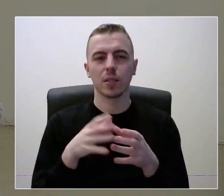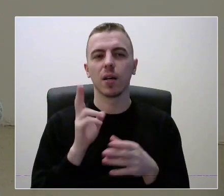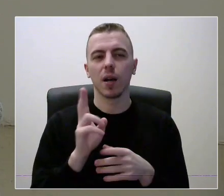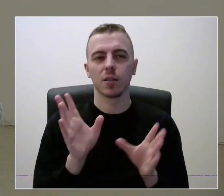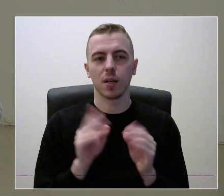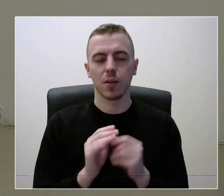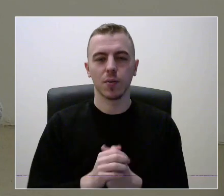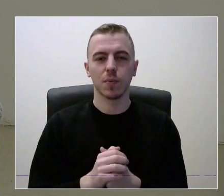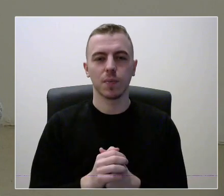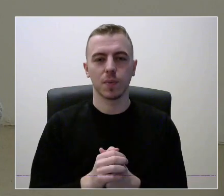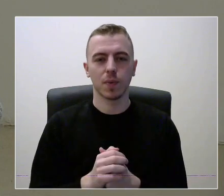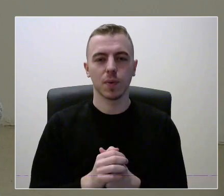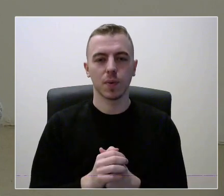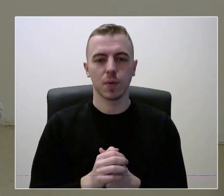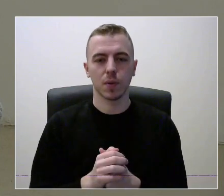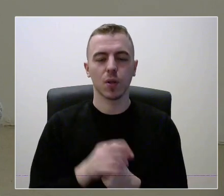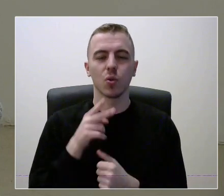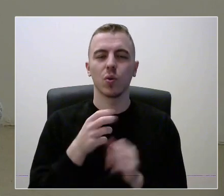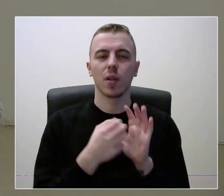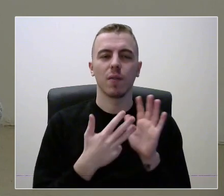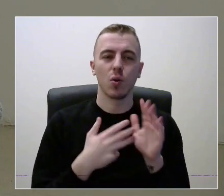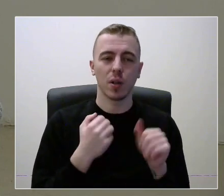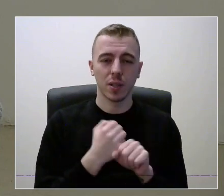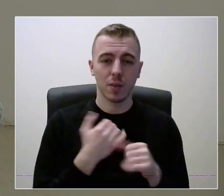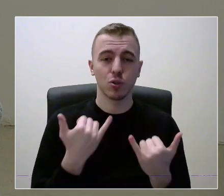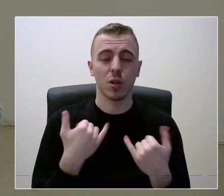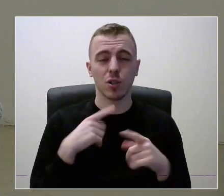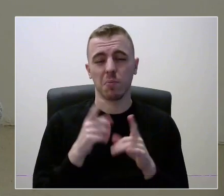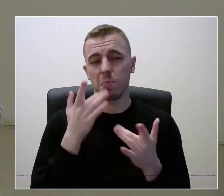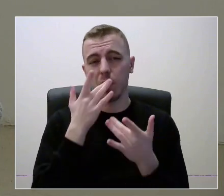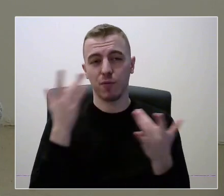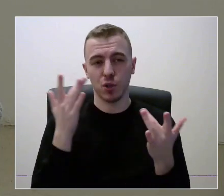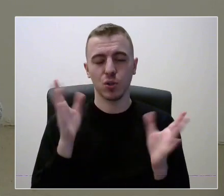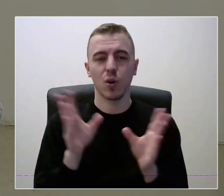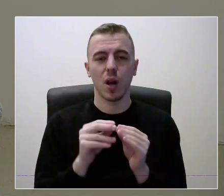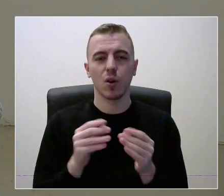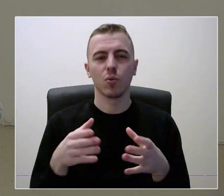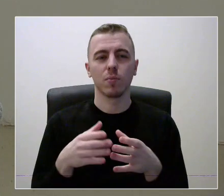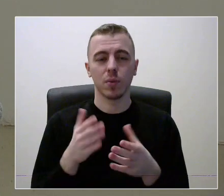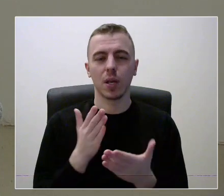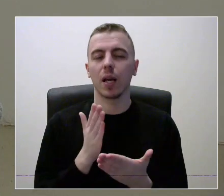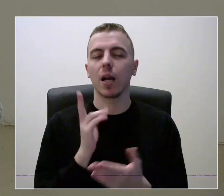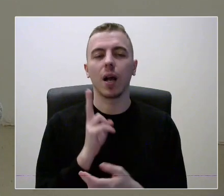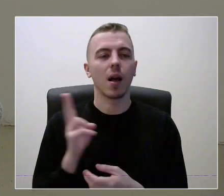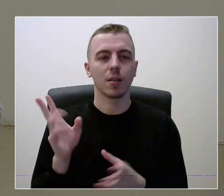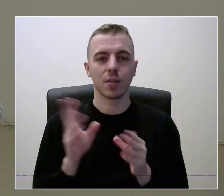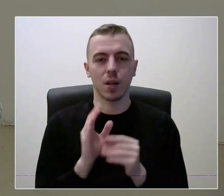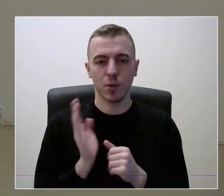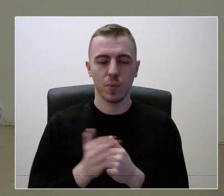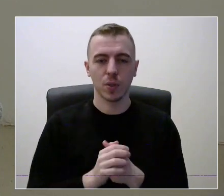tą darome 2019-ais ir šiandien aš paviešinu, kad tokia jau brandolys yra. Taip. Koalicinės